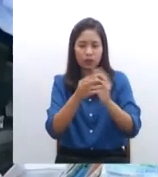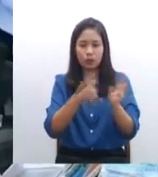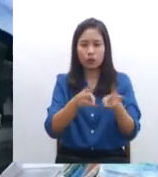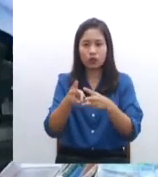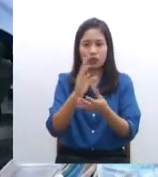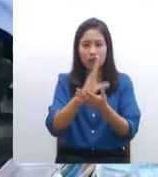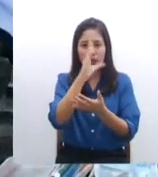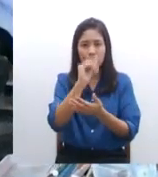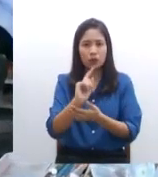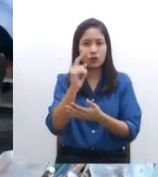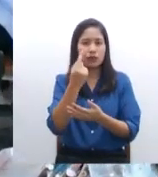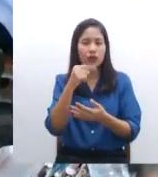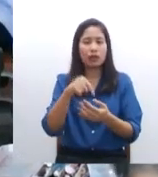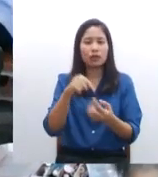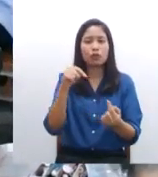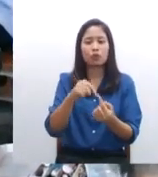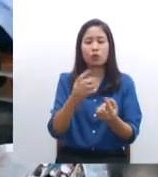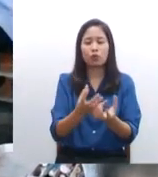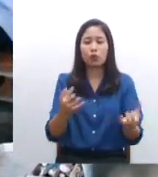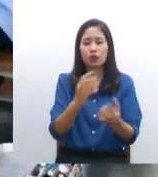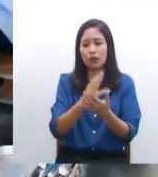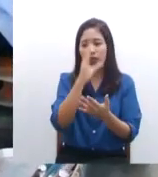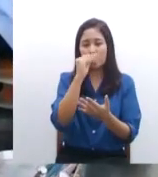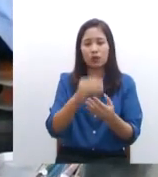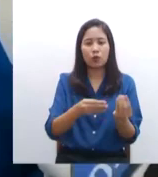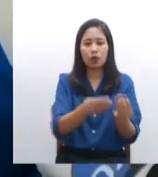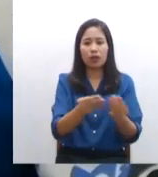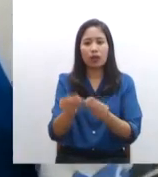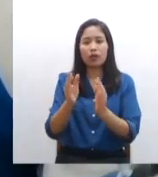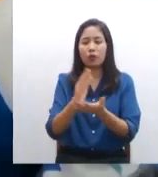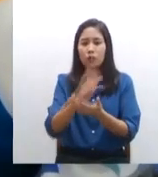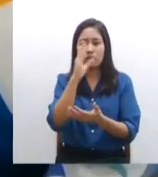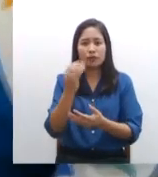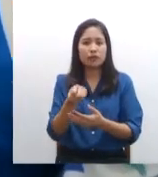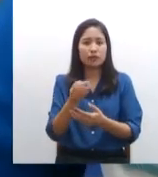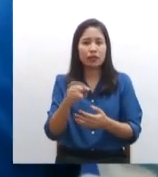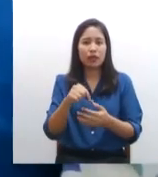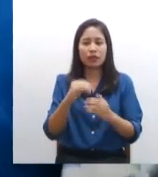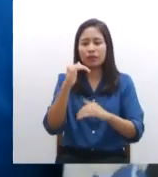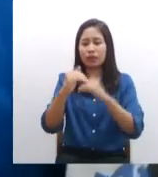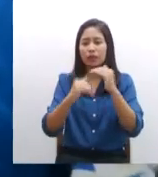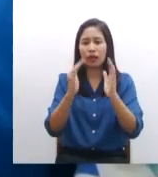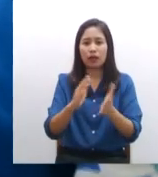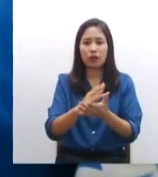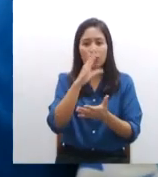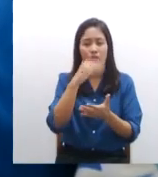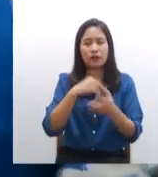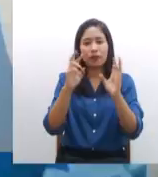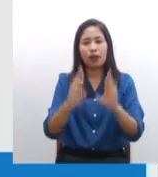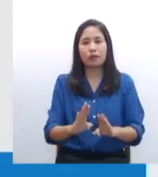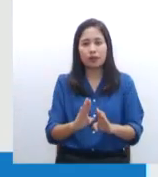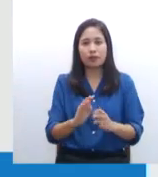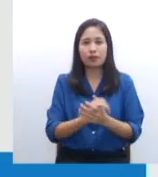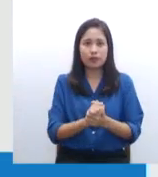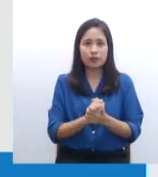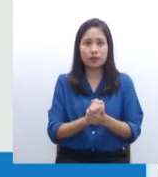ยให้มีการวัดผลการเรียนรู้ระดับชั้นเรียนอย่างจริงจังและเน้นการพัฒนาผู้เรียนเป็นรายบุคคลจ